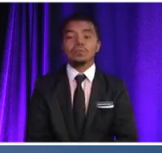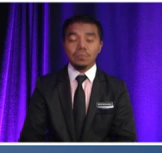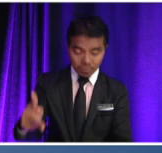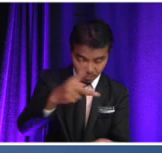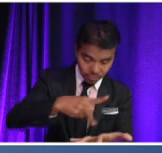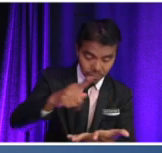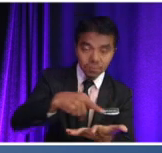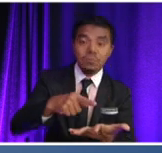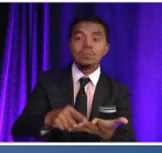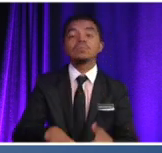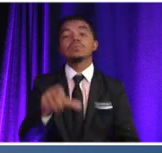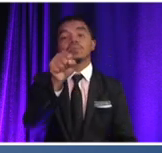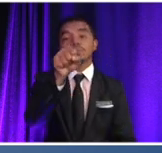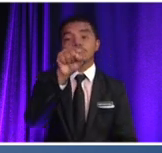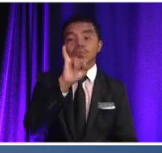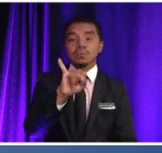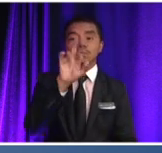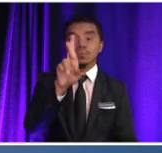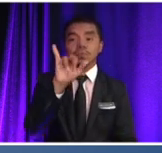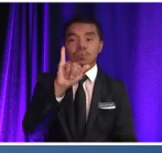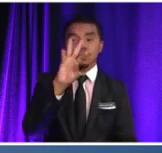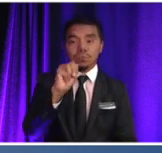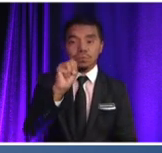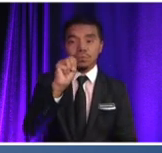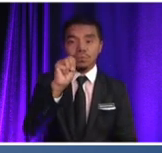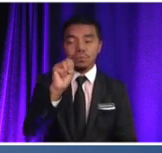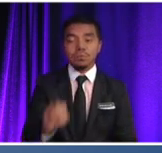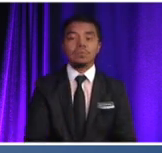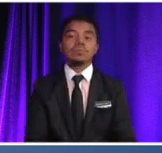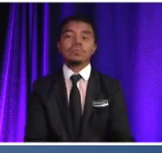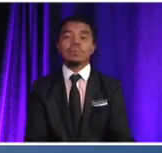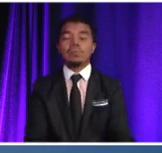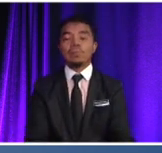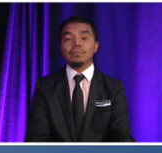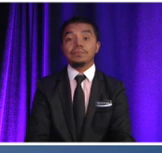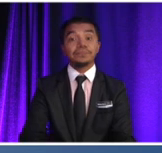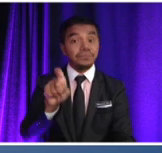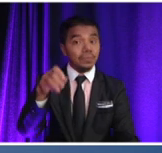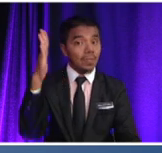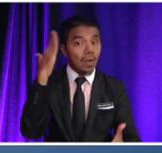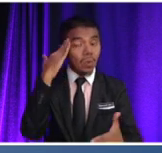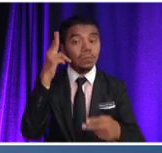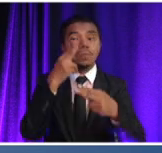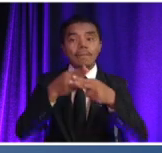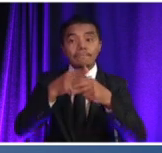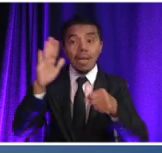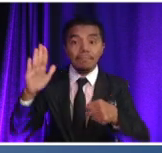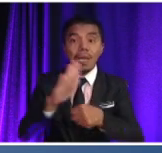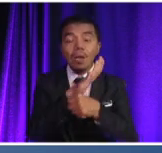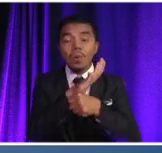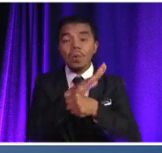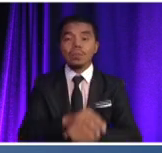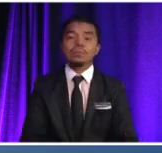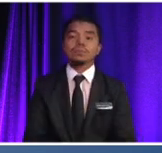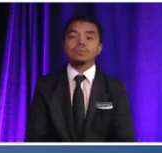penyelidikan oleh Siring ini adalah logo Siring nama penuhnya yang penyelidikan perindas dan Malaysia mereka